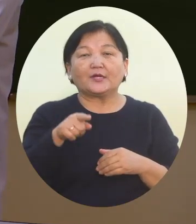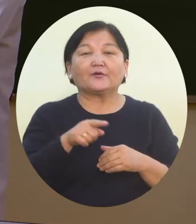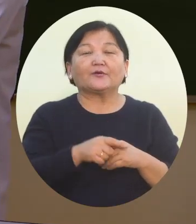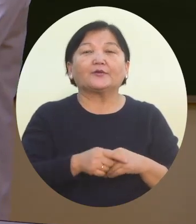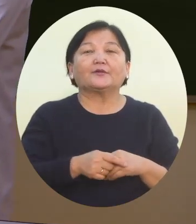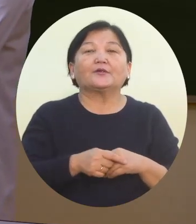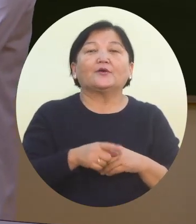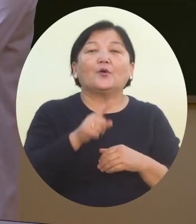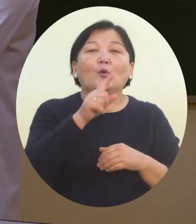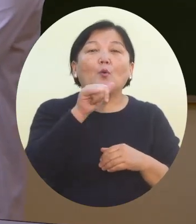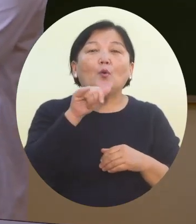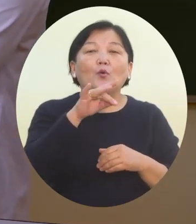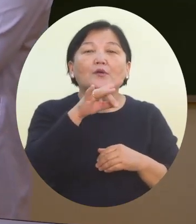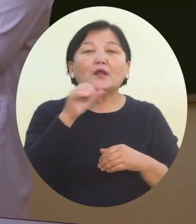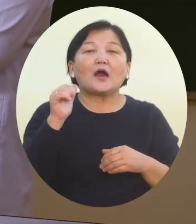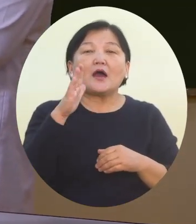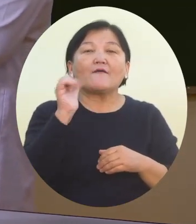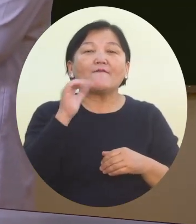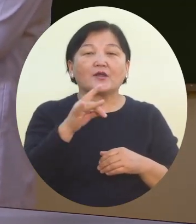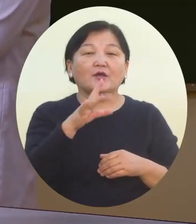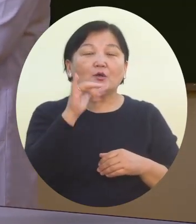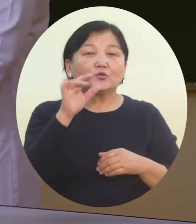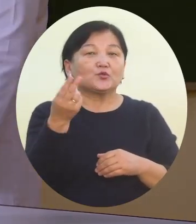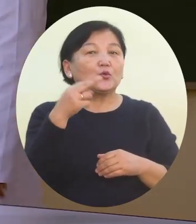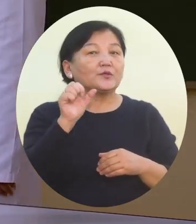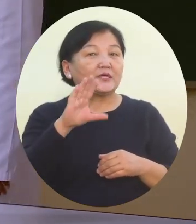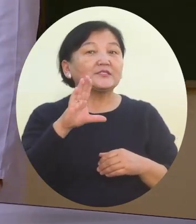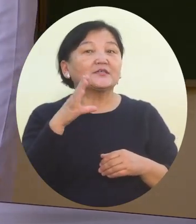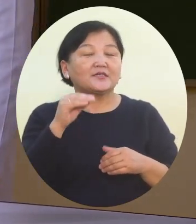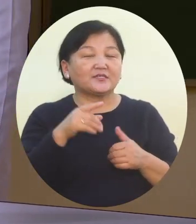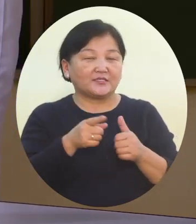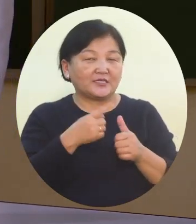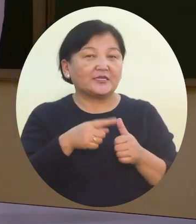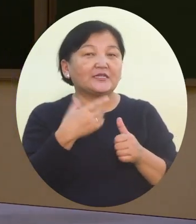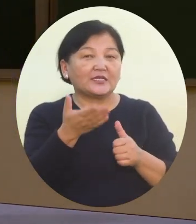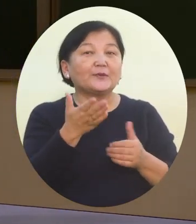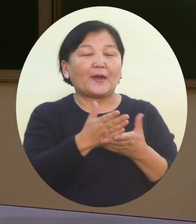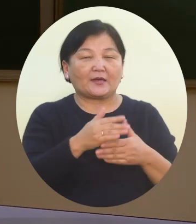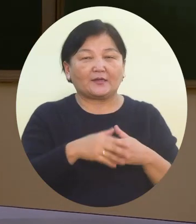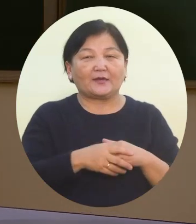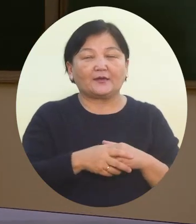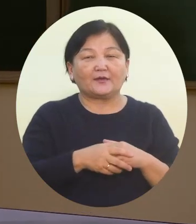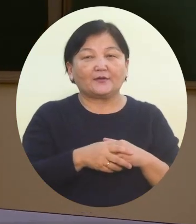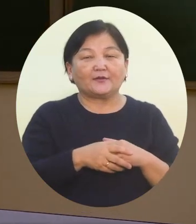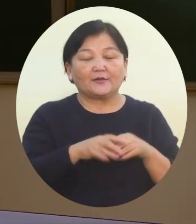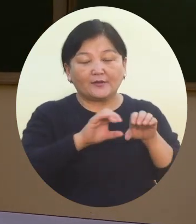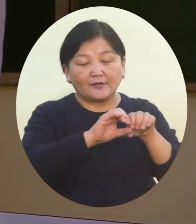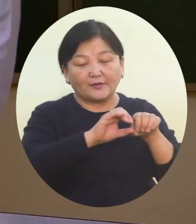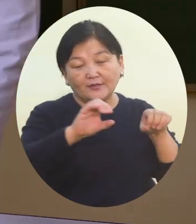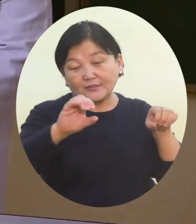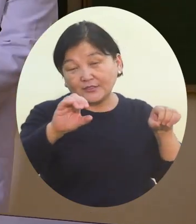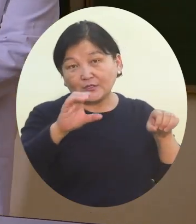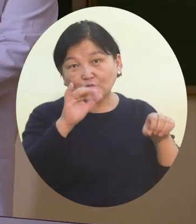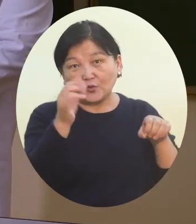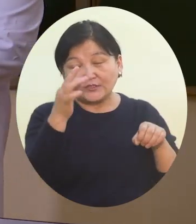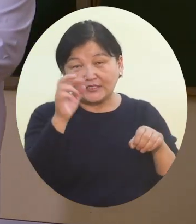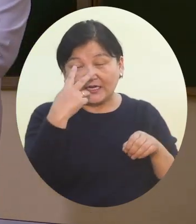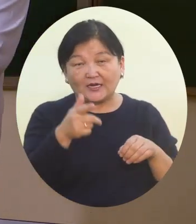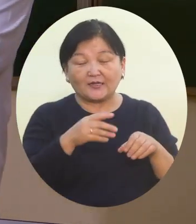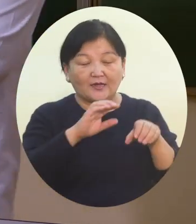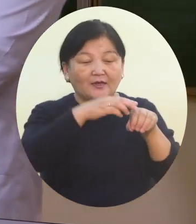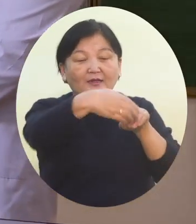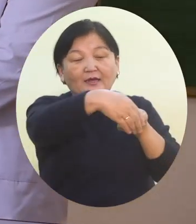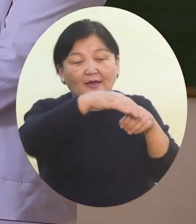За хураагуур судасны онцлогийг харцгаая бүгдээрээ. За мэдээж хамгийн гадна талд байж байгаа давхраа учраас гадаад давхраа гэж нэрлсэн